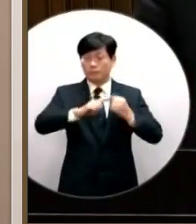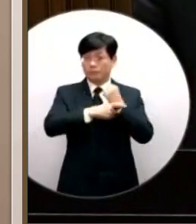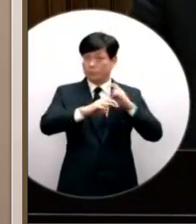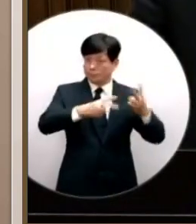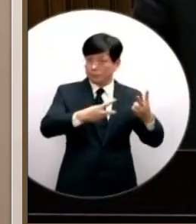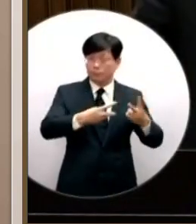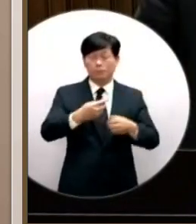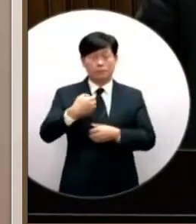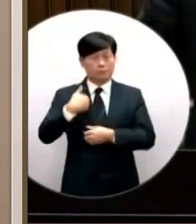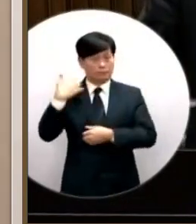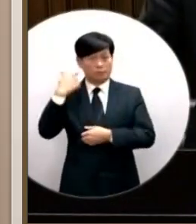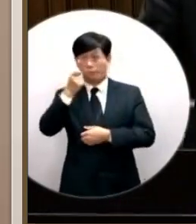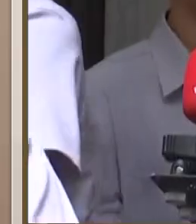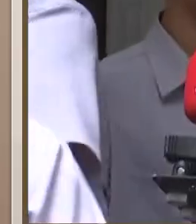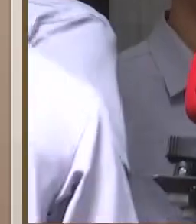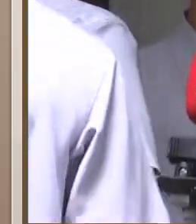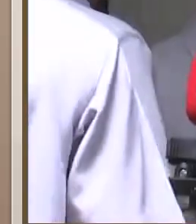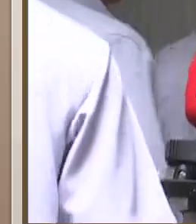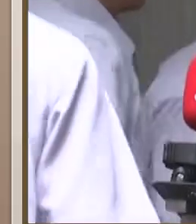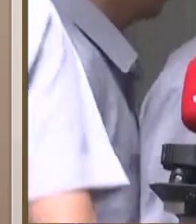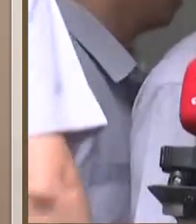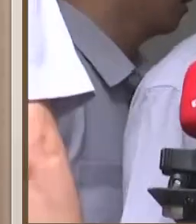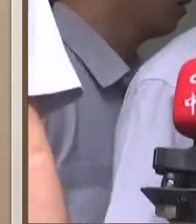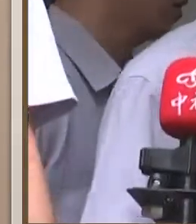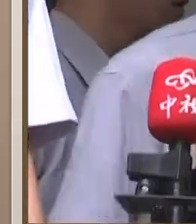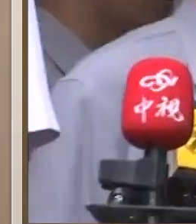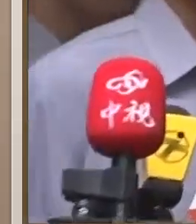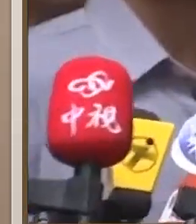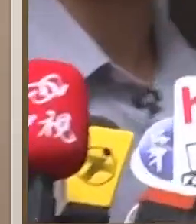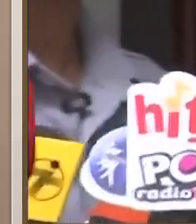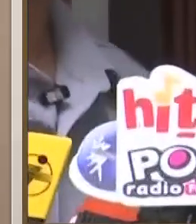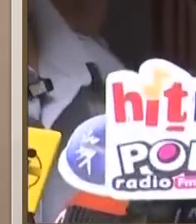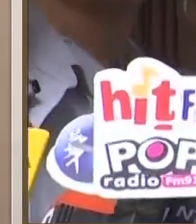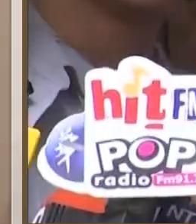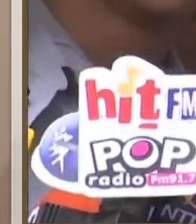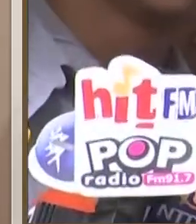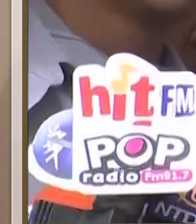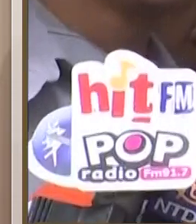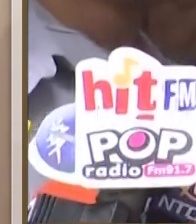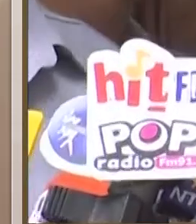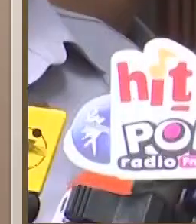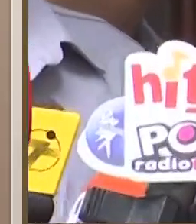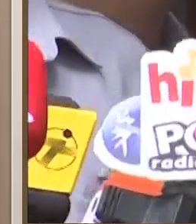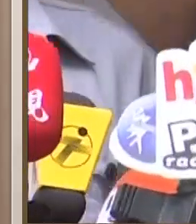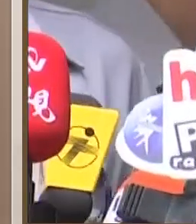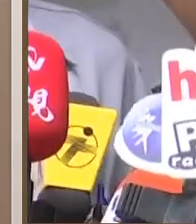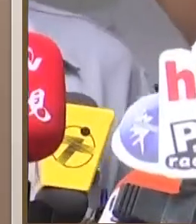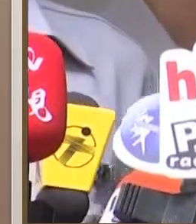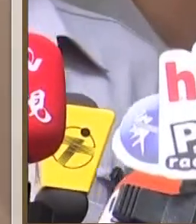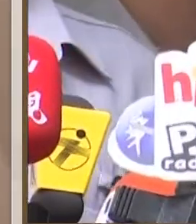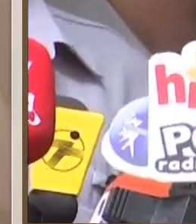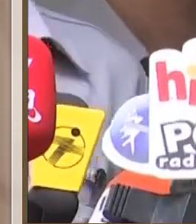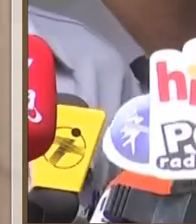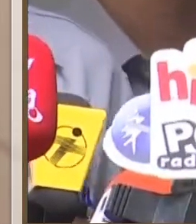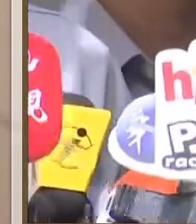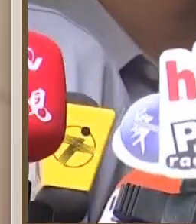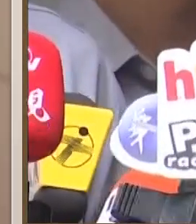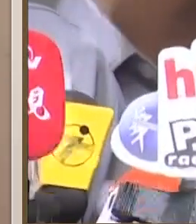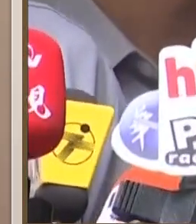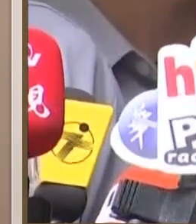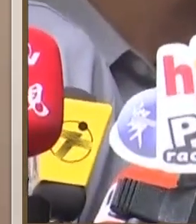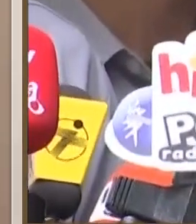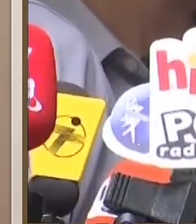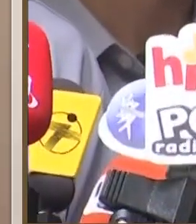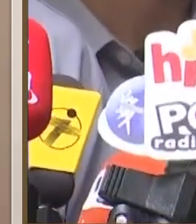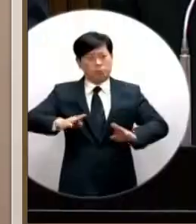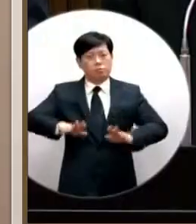在这个立法院这个殿堂里面来讲，原因就是说，其实他本来可以回避的，可是他还是把他的立场讲出来。我相信你